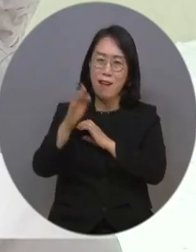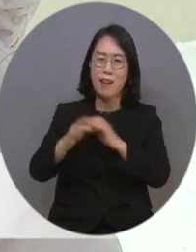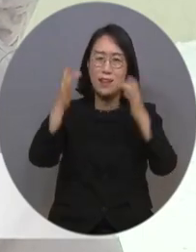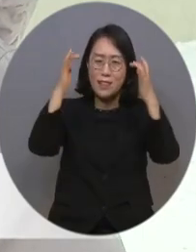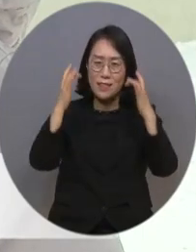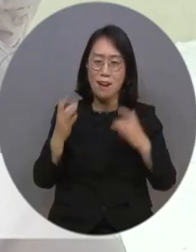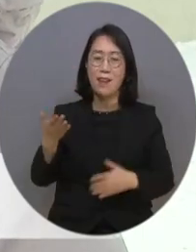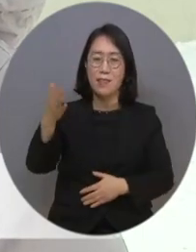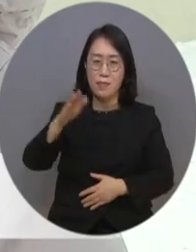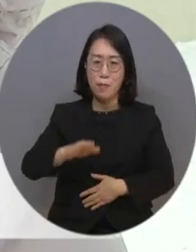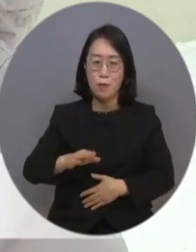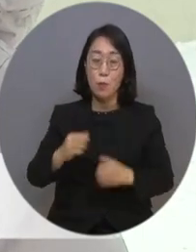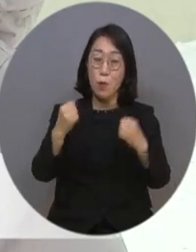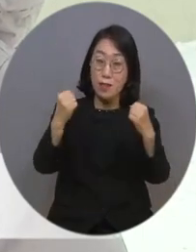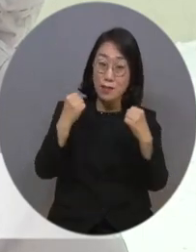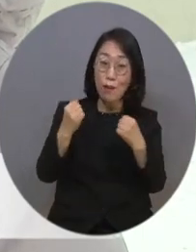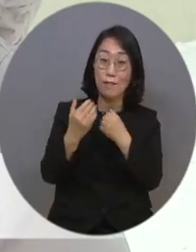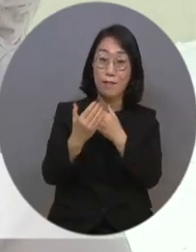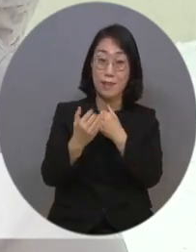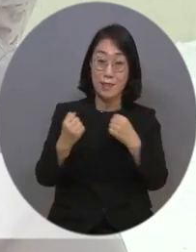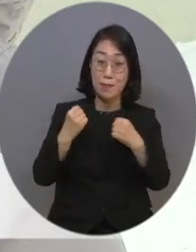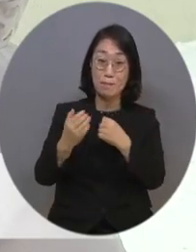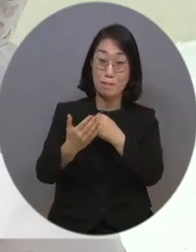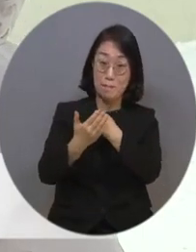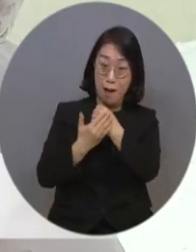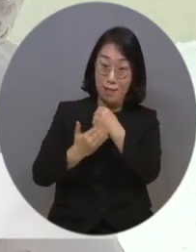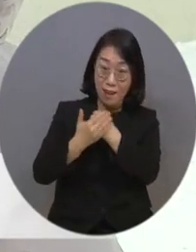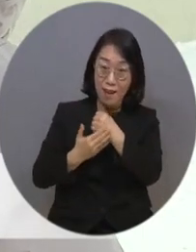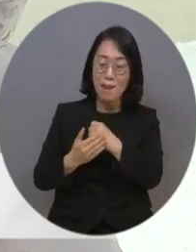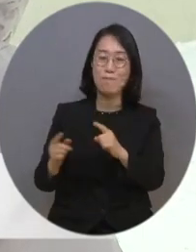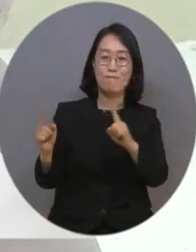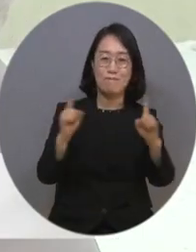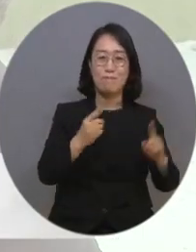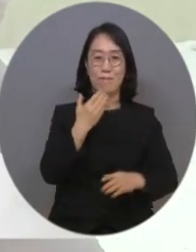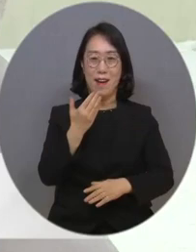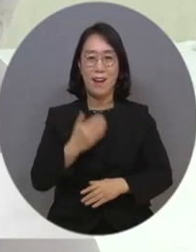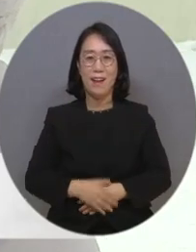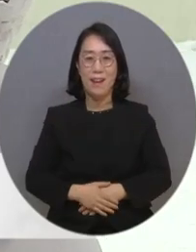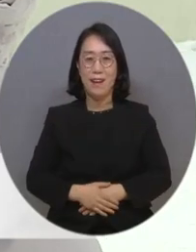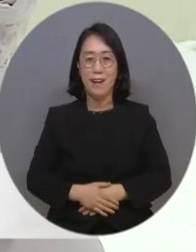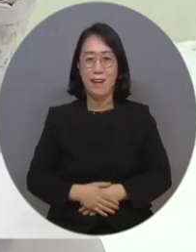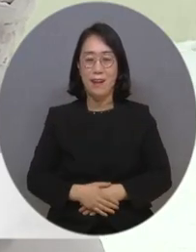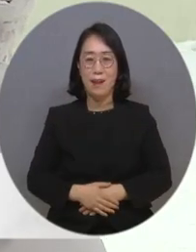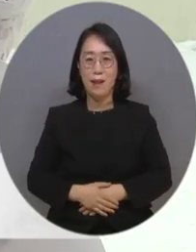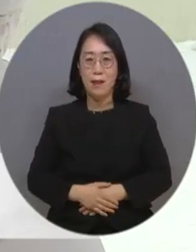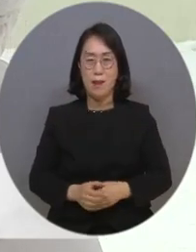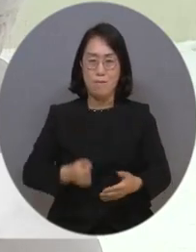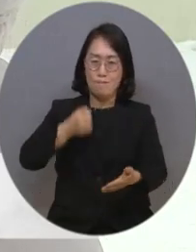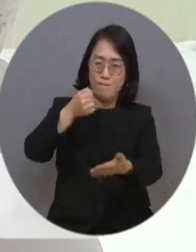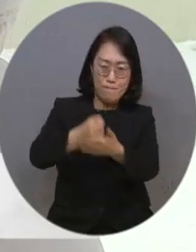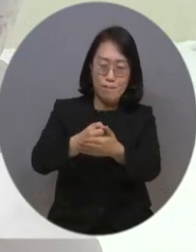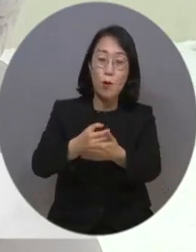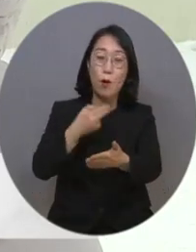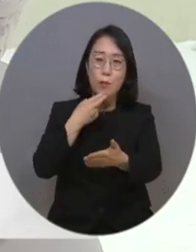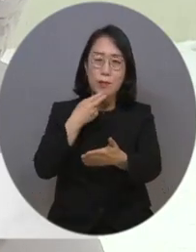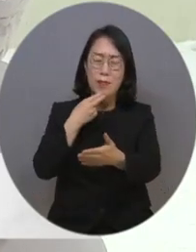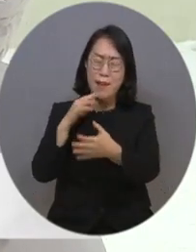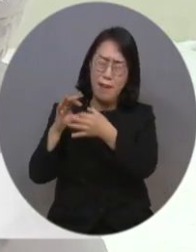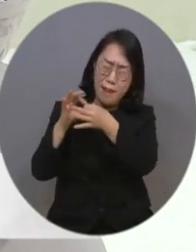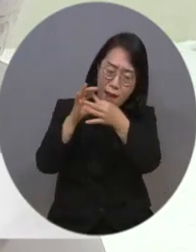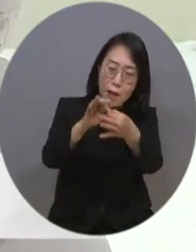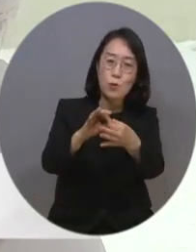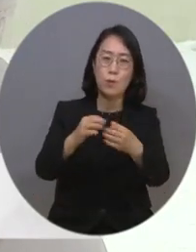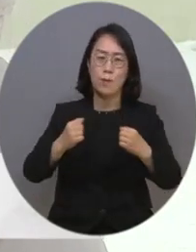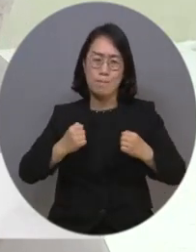긴장도 됐었는데 또 응원 받은만큼 또 힘이 났던 거 같아요 정한 거 없이 그냥 할 수 있는